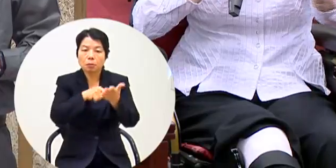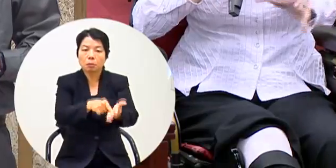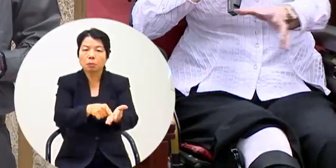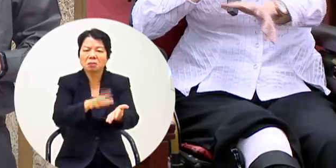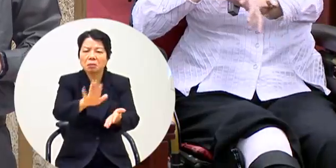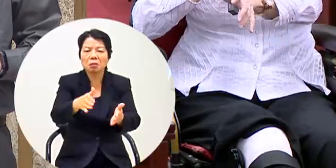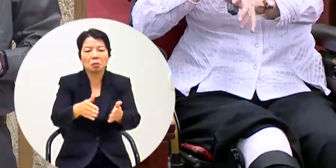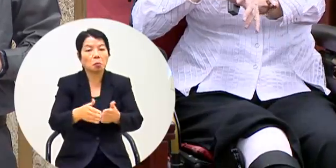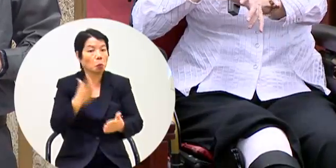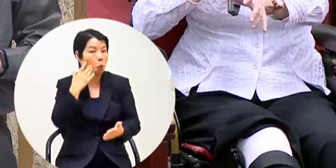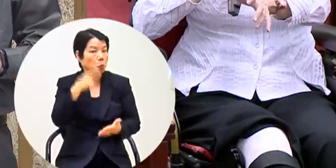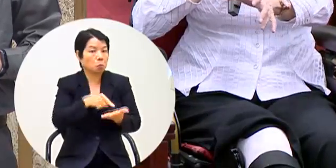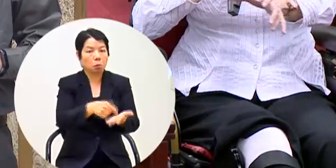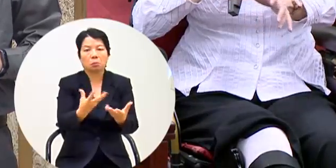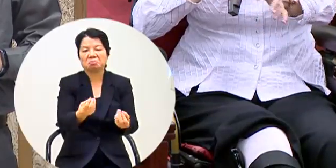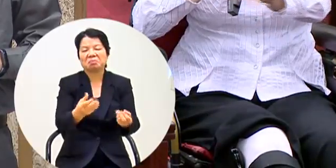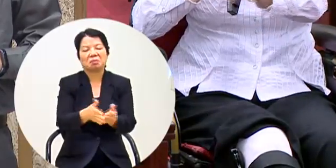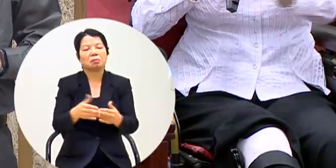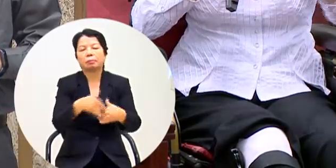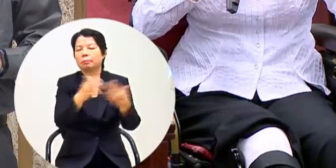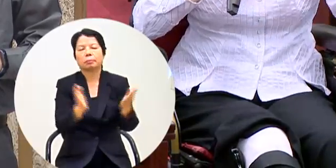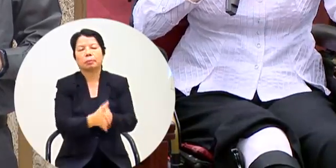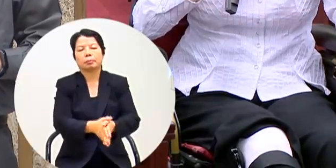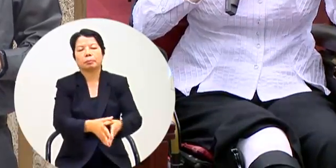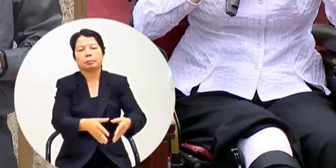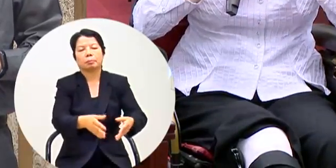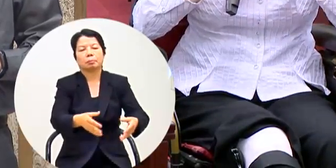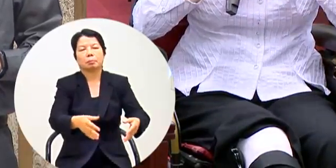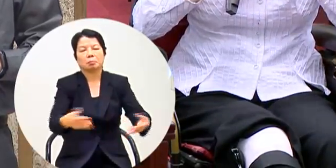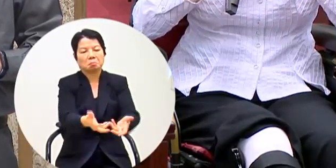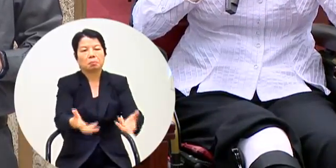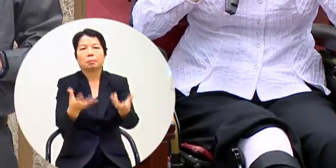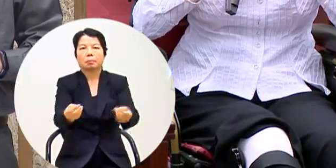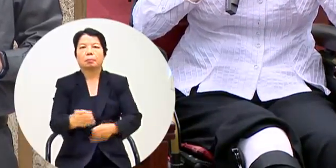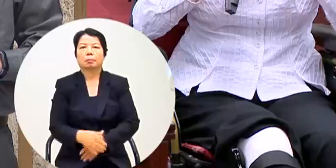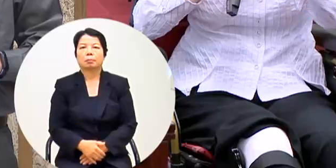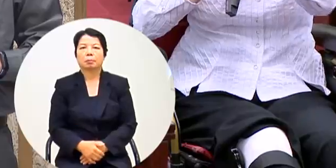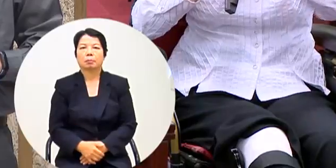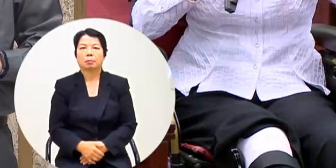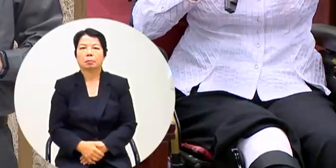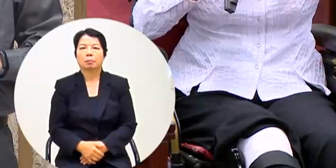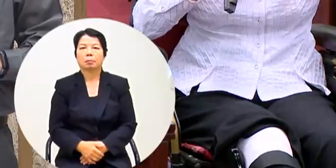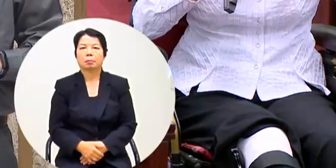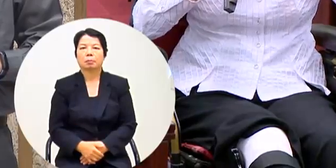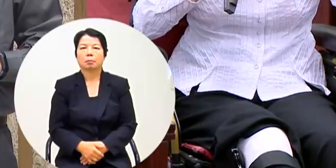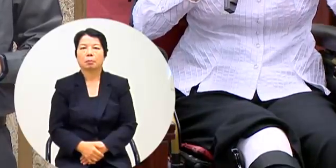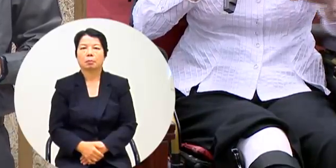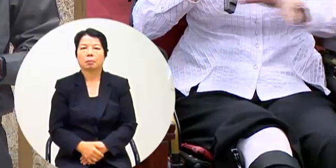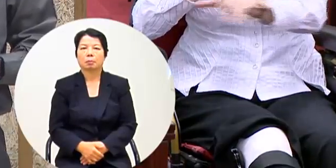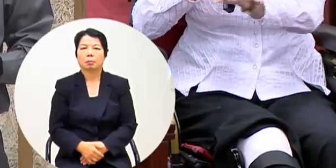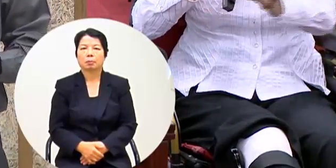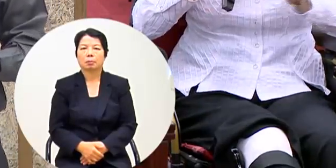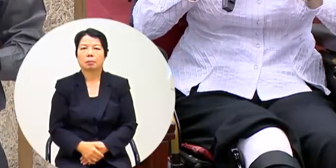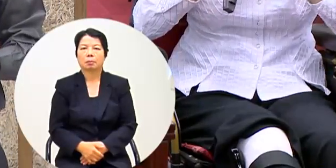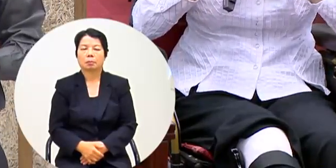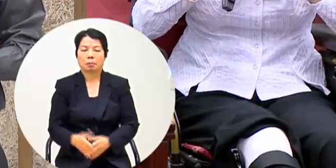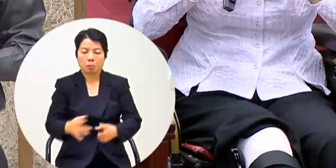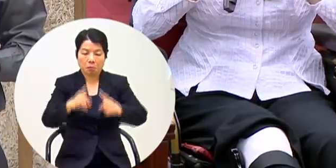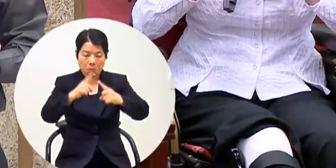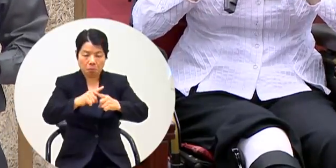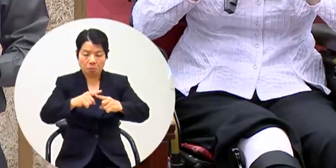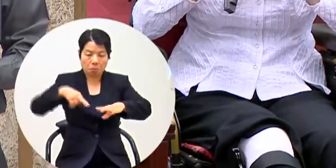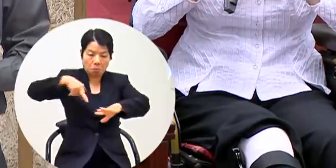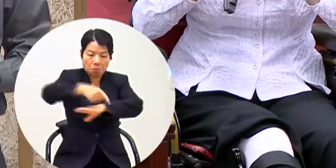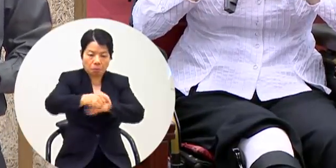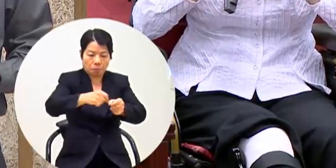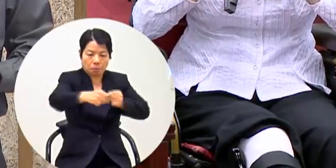跳过停车格，好，跳过哪些，这个是当然必然的。那我意思说，你一条人行道上面哪些必要的斜坡一